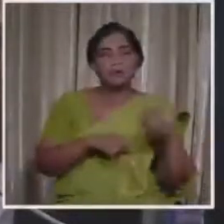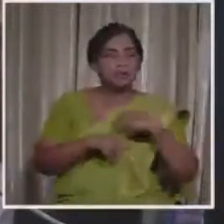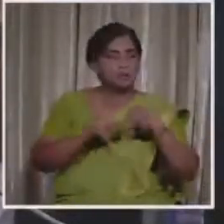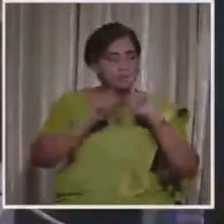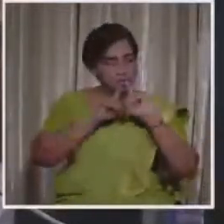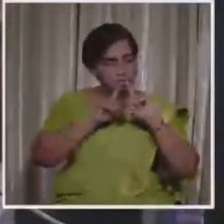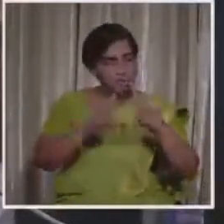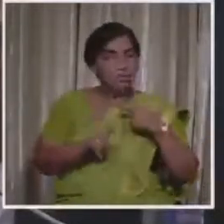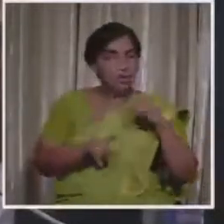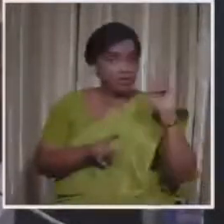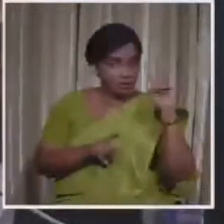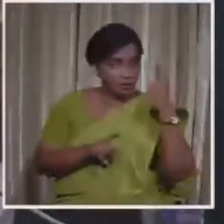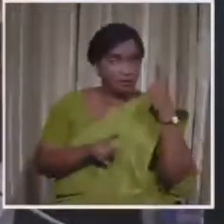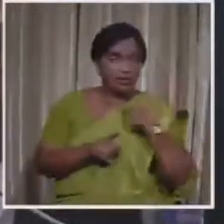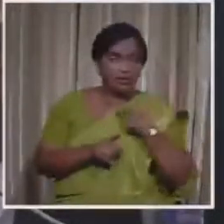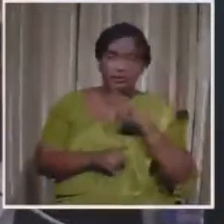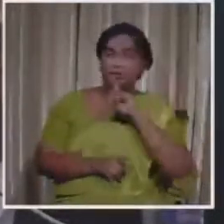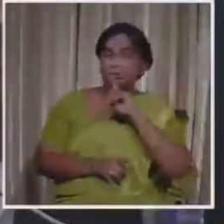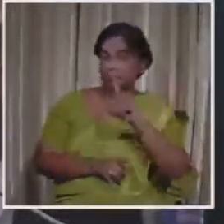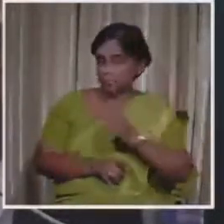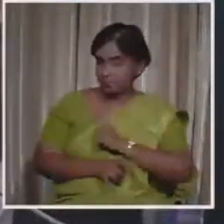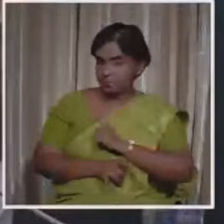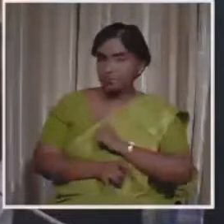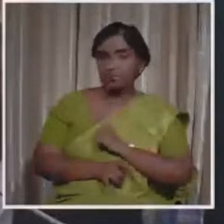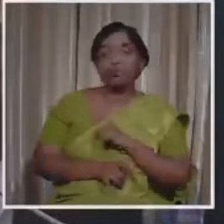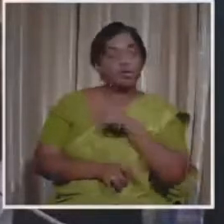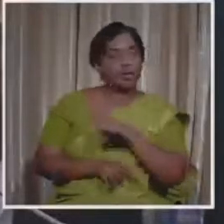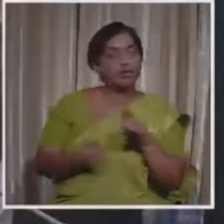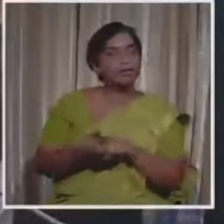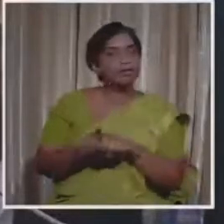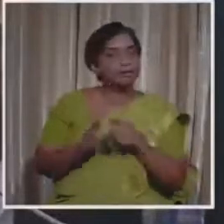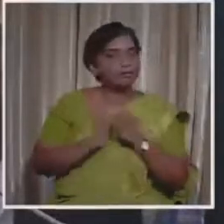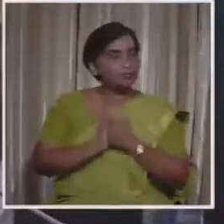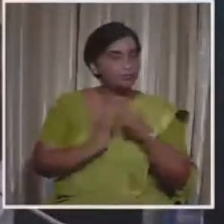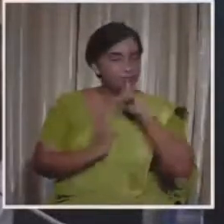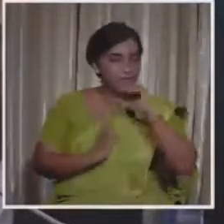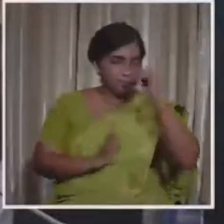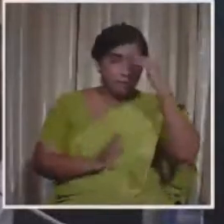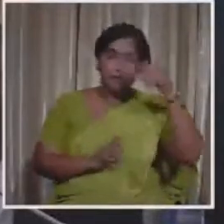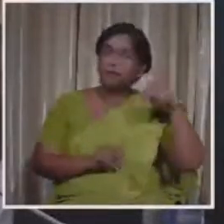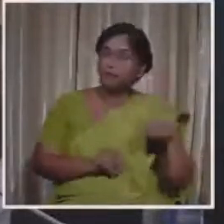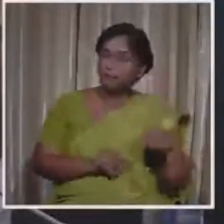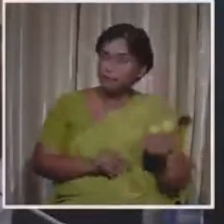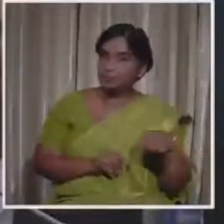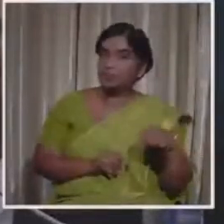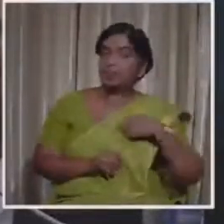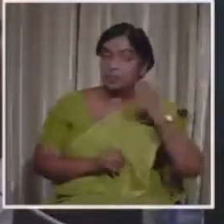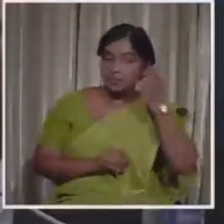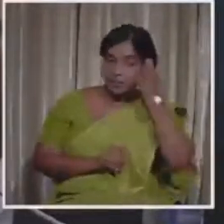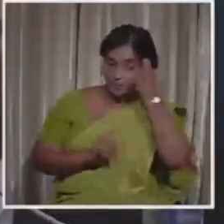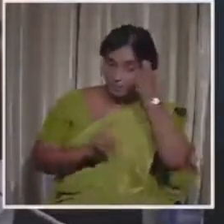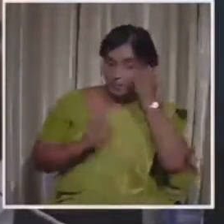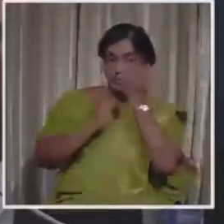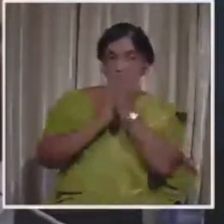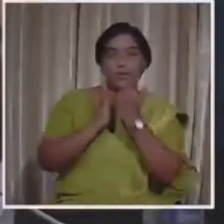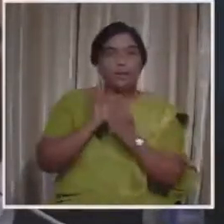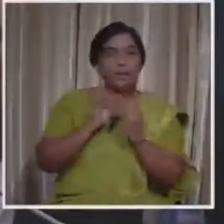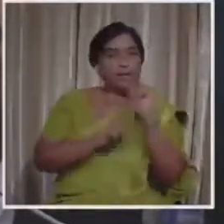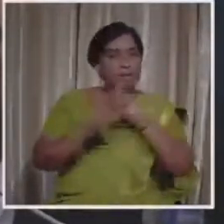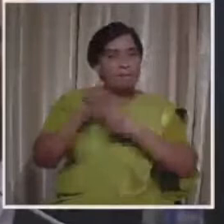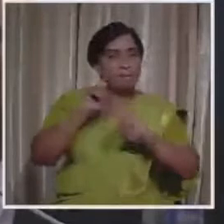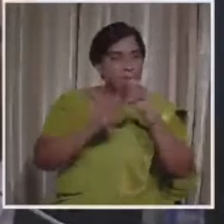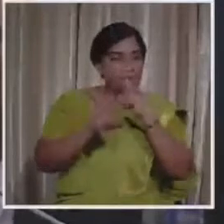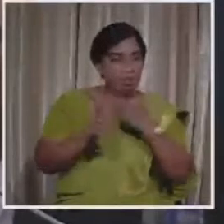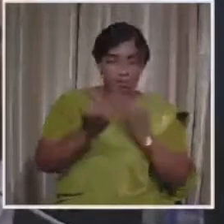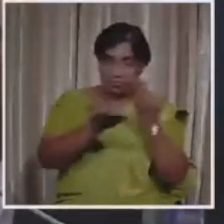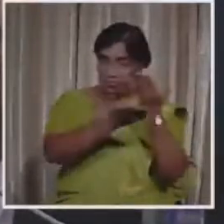කරන්න මුලින්ම මම ප්‍රකාශ කරන්න කැමතියි ඒ වගේම ගරු කතානායකතුමනි අද මේ යෝජනාව අපි පාර්ලිමේන්තුවට මම